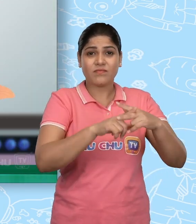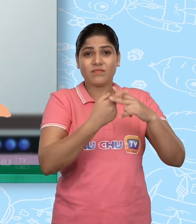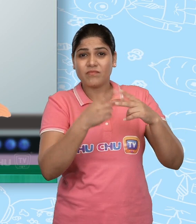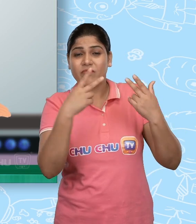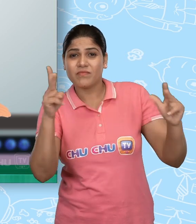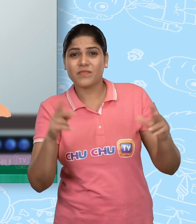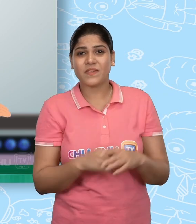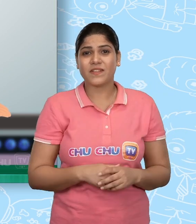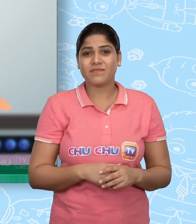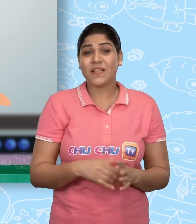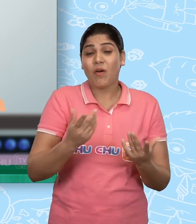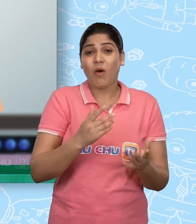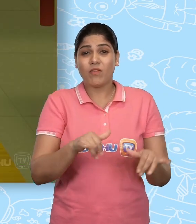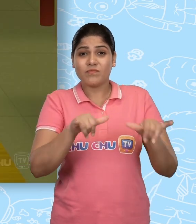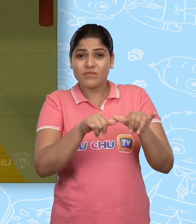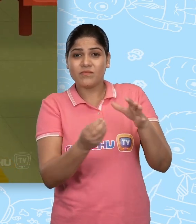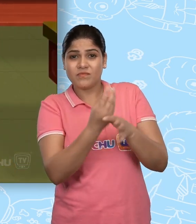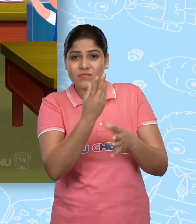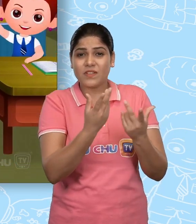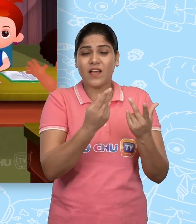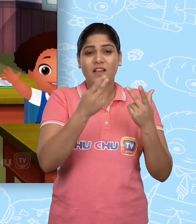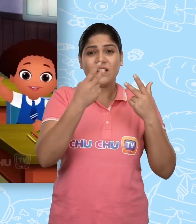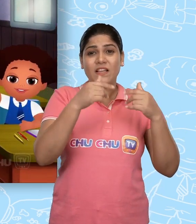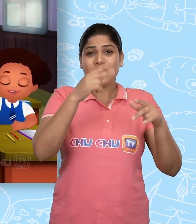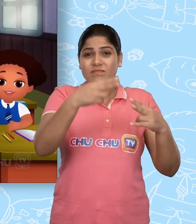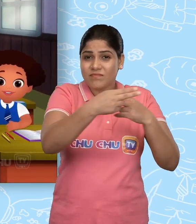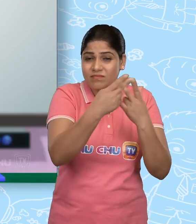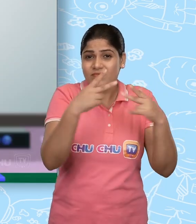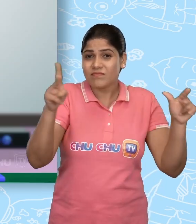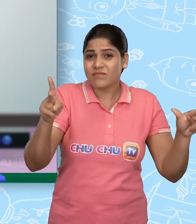और असली बागवानी करने का मौका भी। हुरे!